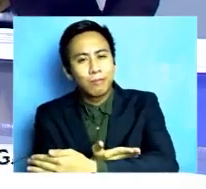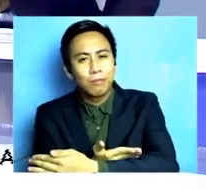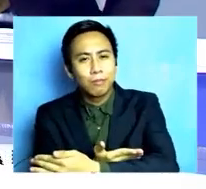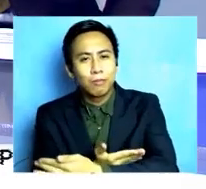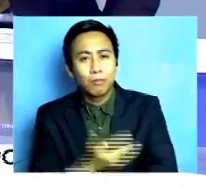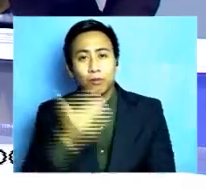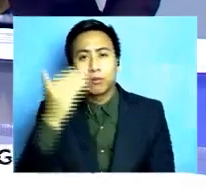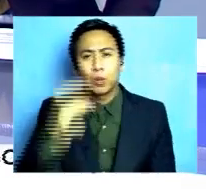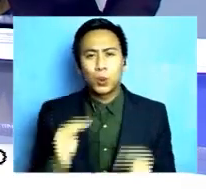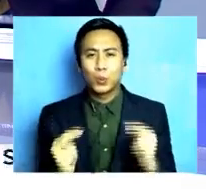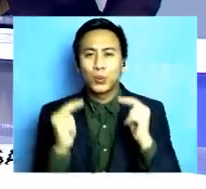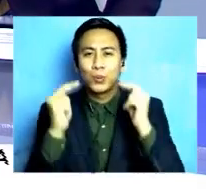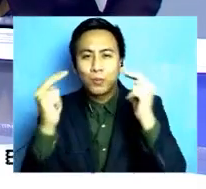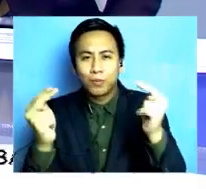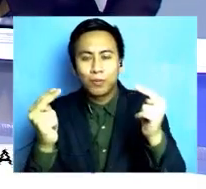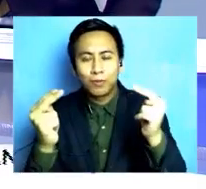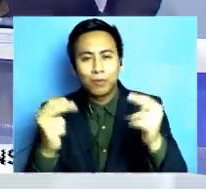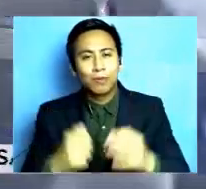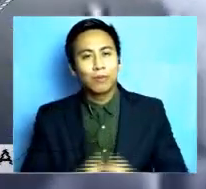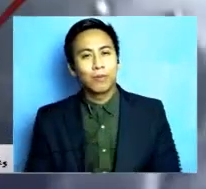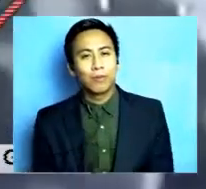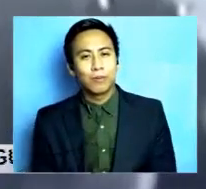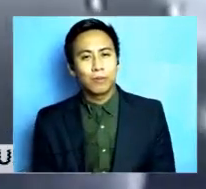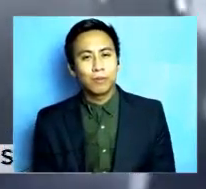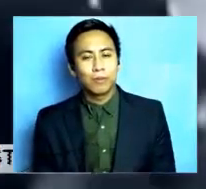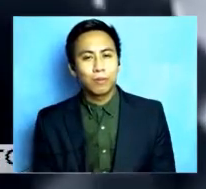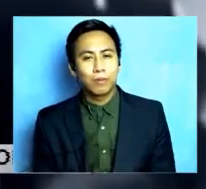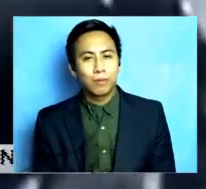line ng balitang yan si Gary De Leon.